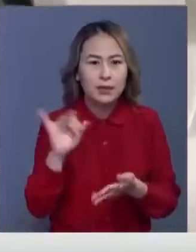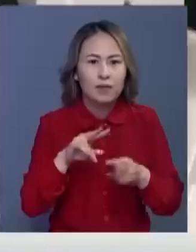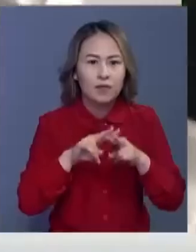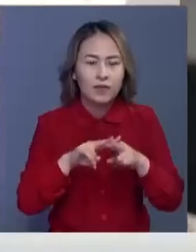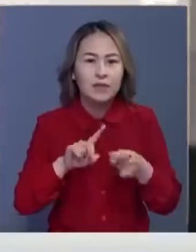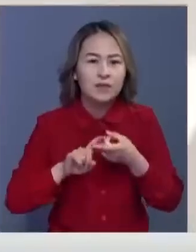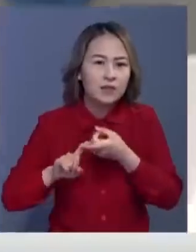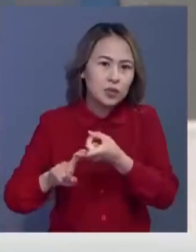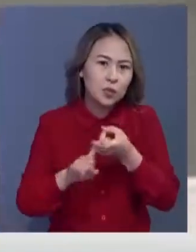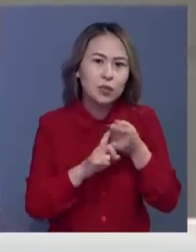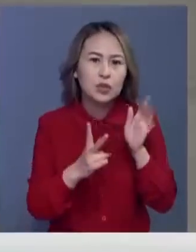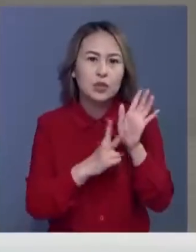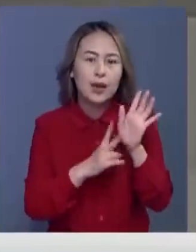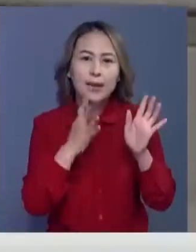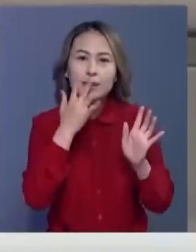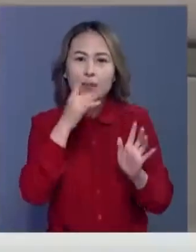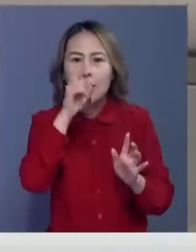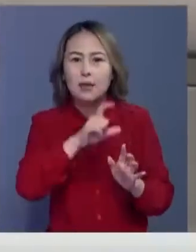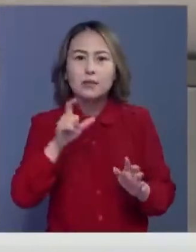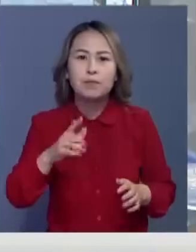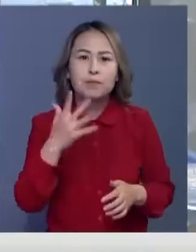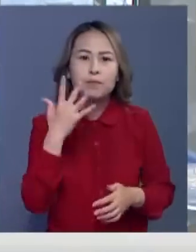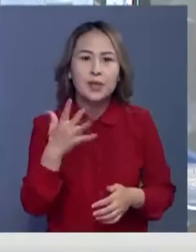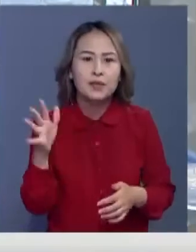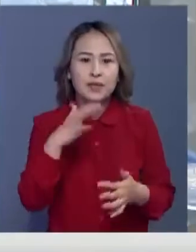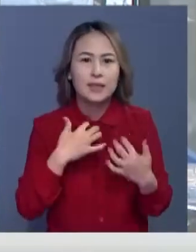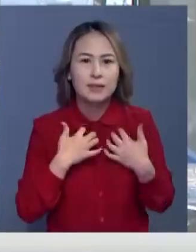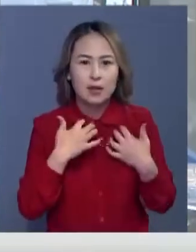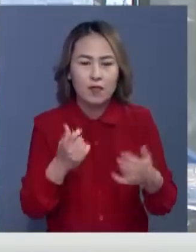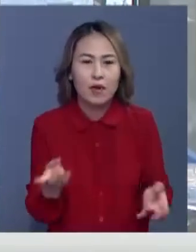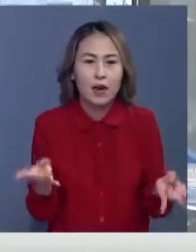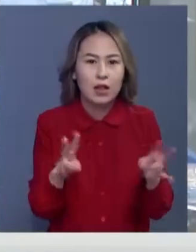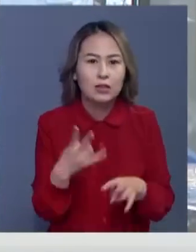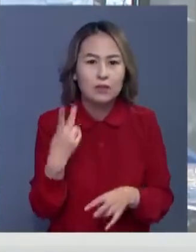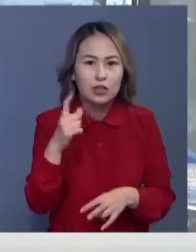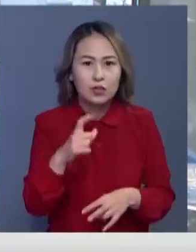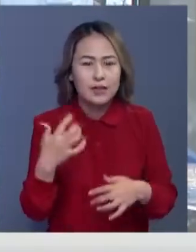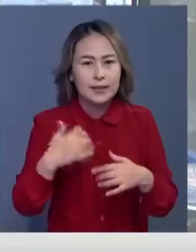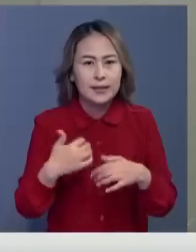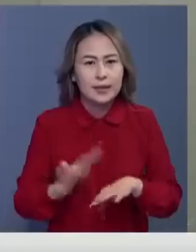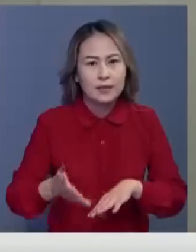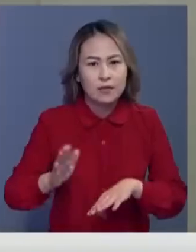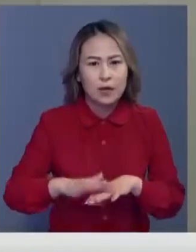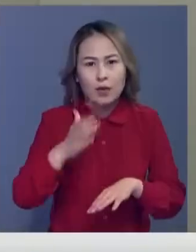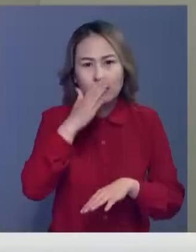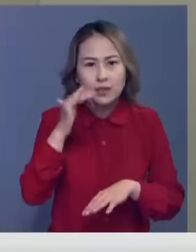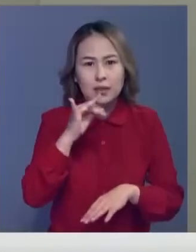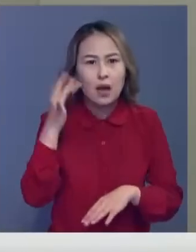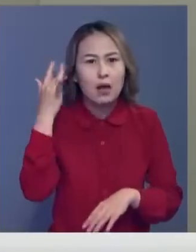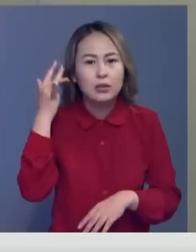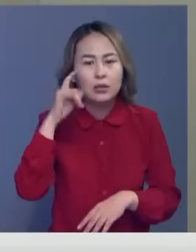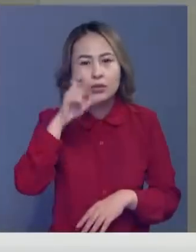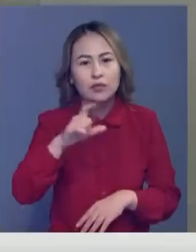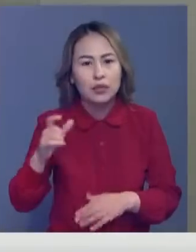вирус жұқтырған 7 шетел азаматының 5-і айыққан, қалған 2-інің жағдайы орташа ауыр, олар Ауғанстан мен